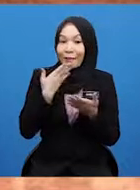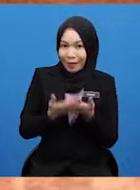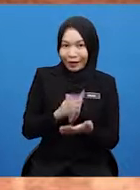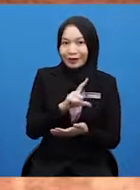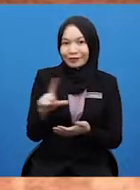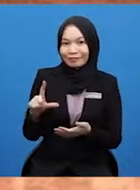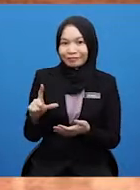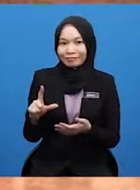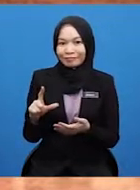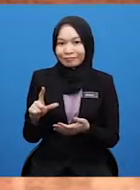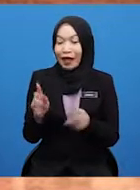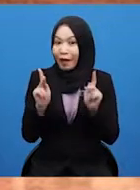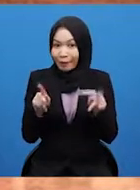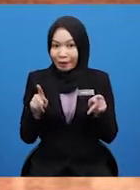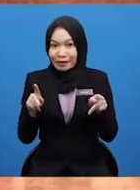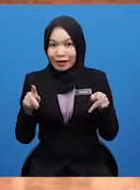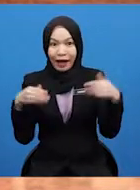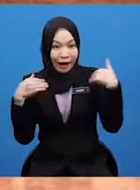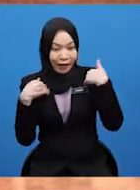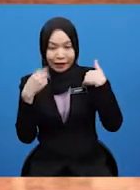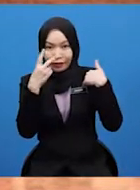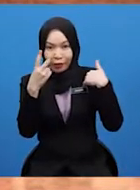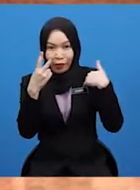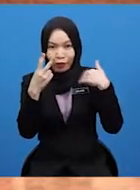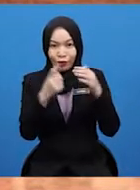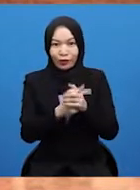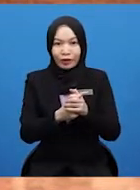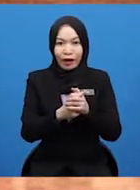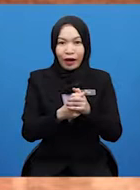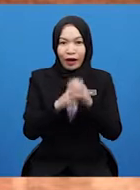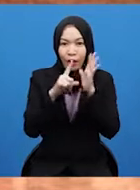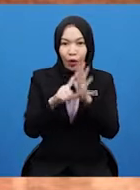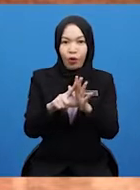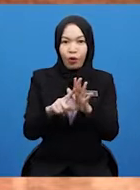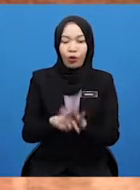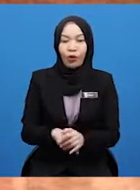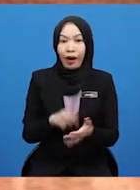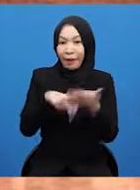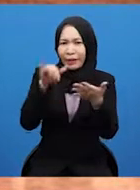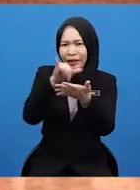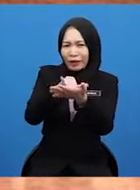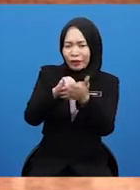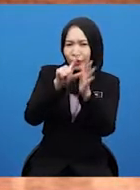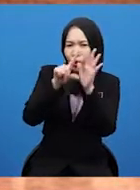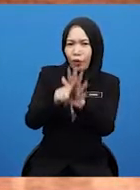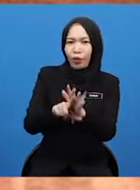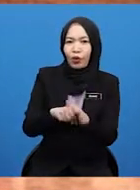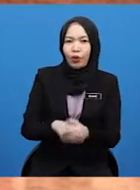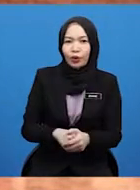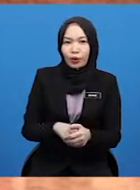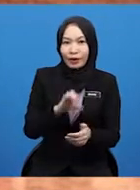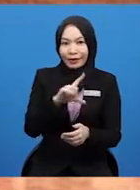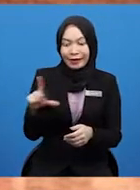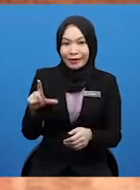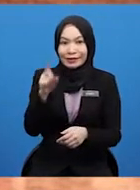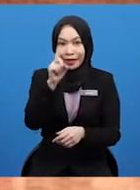Baiklah, adakah pelajar pernah lihat logo? Apa itu logo? Logo ialah olahan imej ringkas